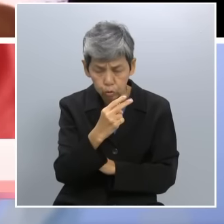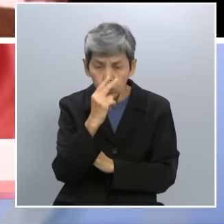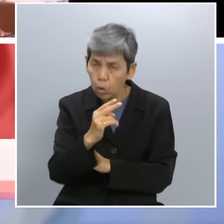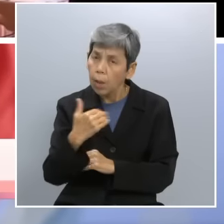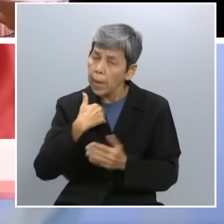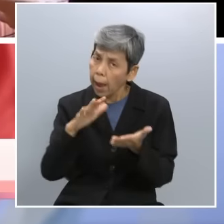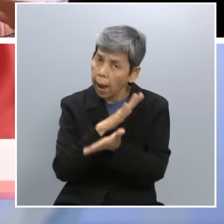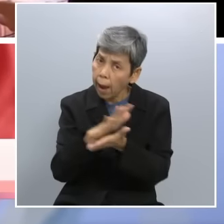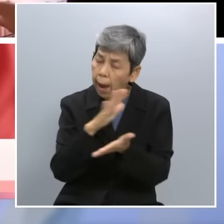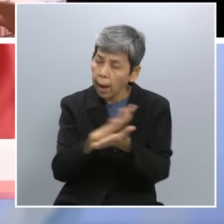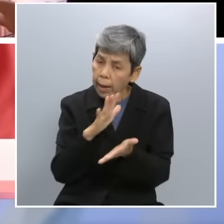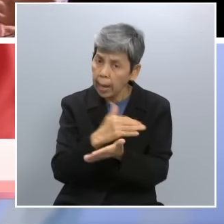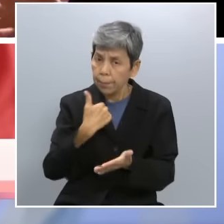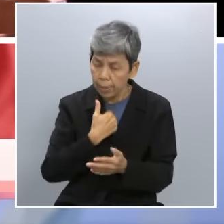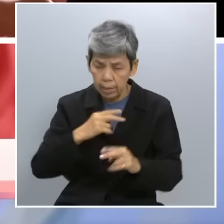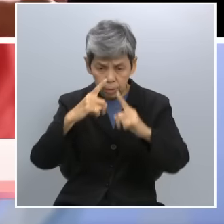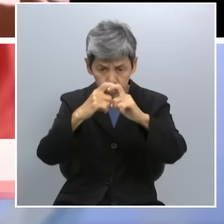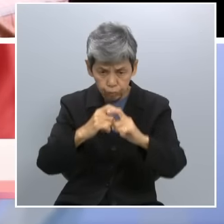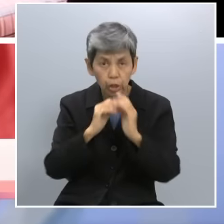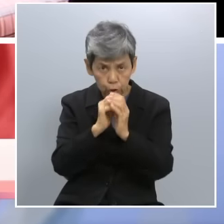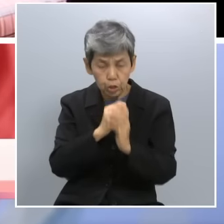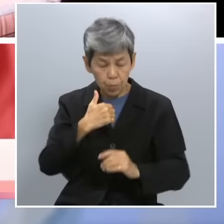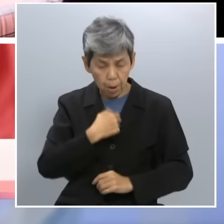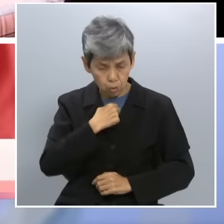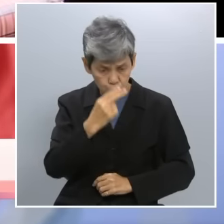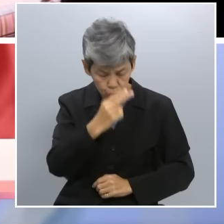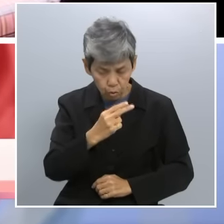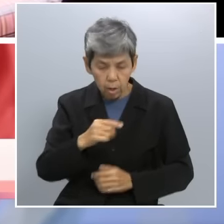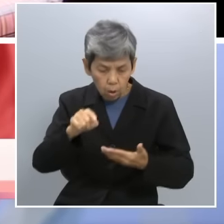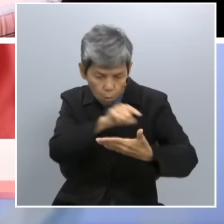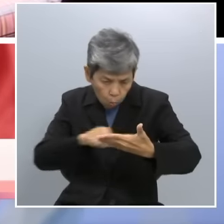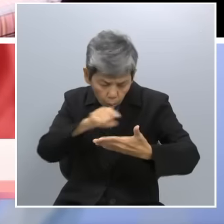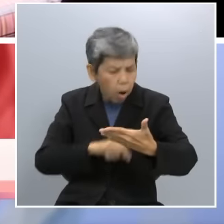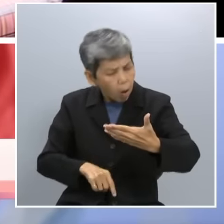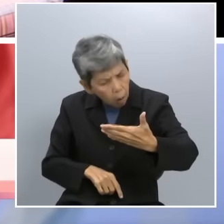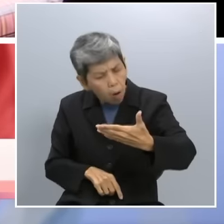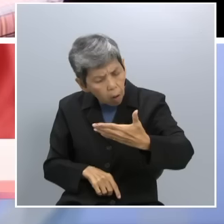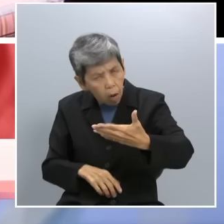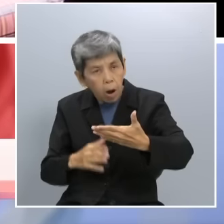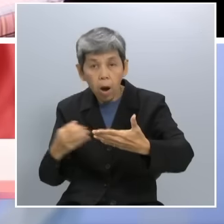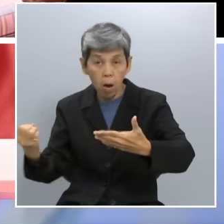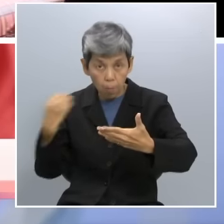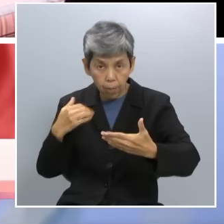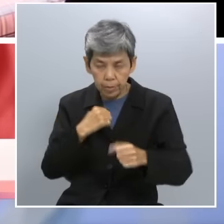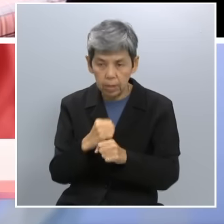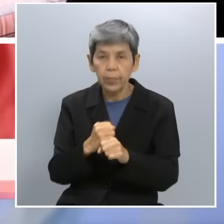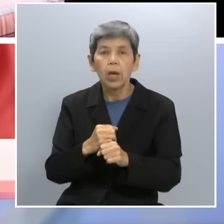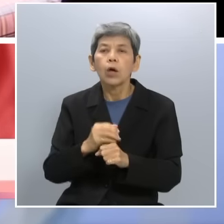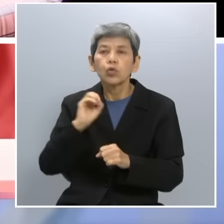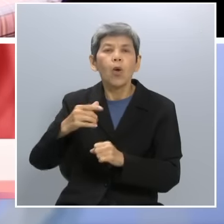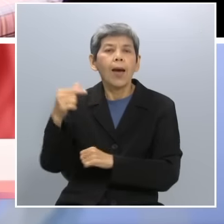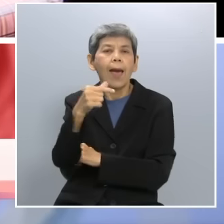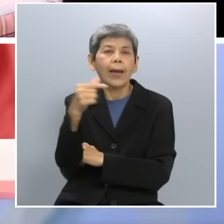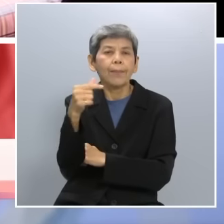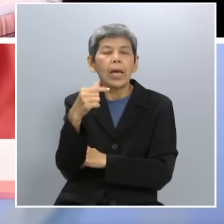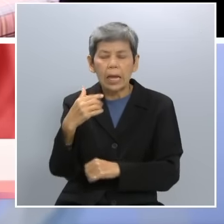ว่ามีกระดาษจั่วหัวจีนบ้างมยอะไรอย่างเงี้ยเขาก็วงอันเนี้ยมาแล้วก็บอกว่าส่งแก๊ปให้อาหน่อยอื